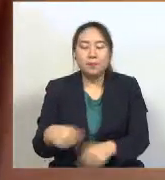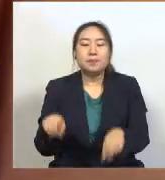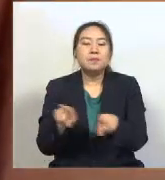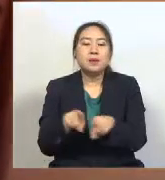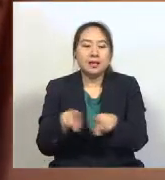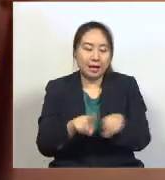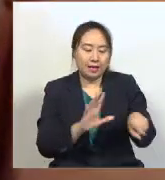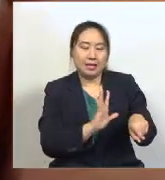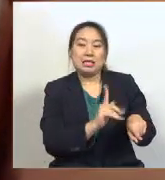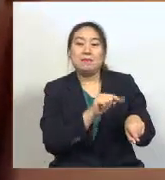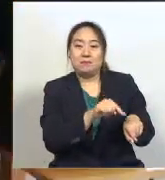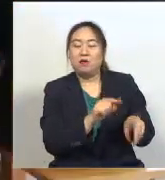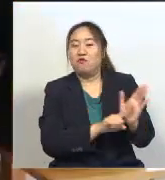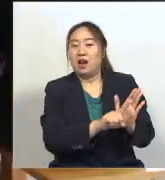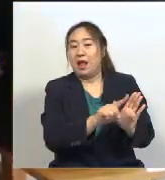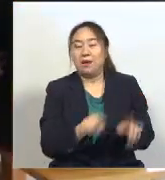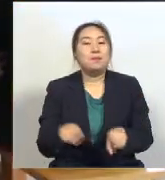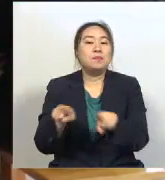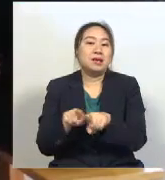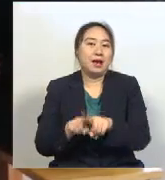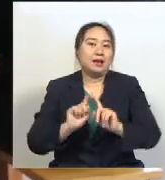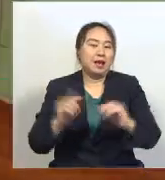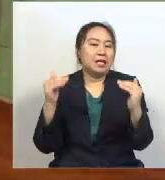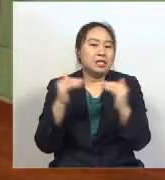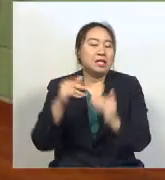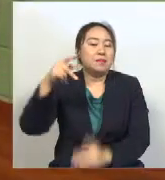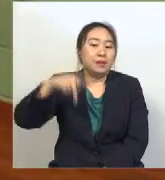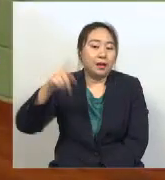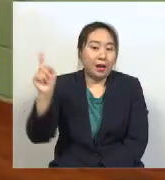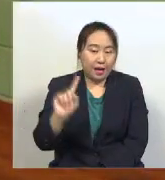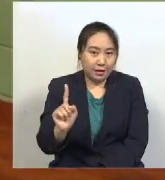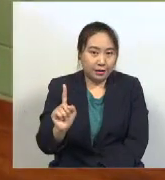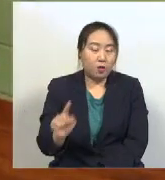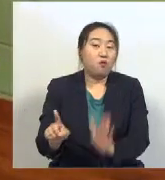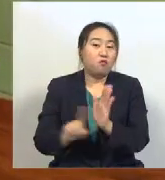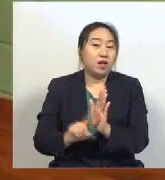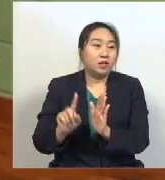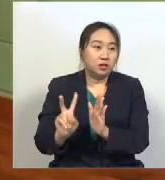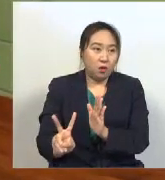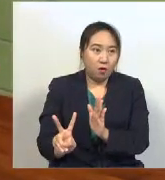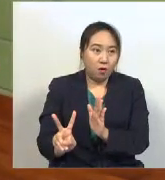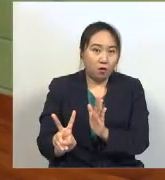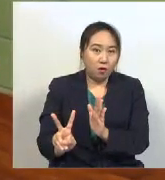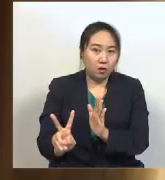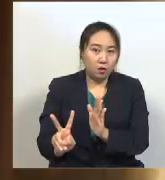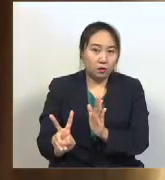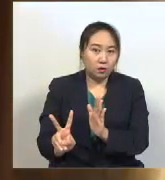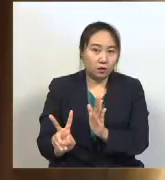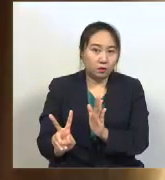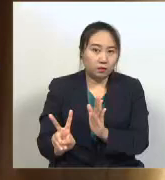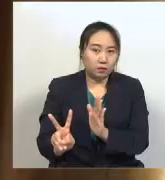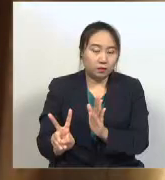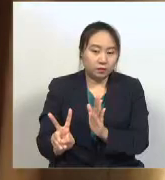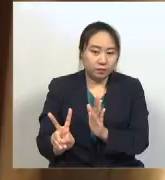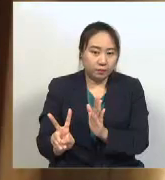เดียวกับชิมช็อปใช้ในเฟสแรกแต่สิทธิพิเศษเพิ่มเติมสำหรับเฟส2ก็คือว่าคน